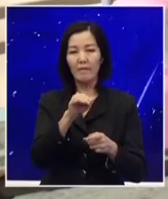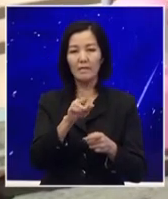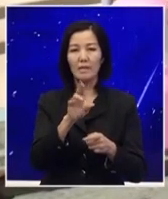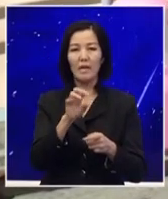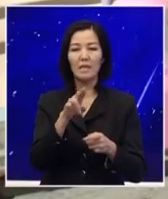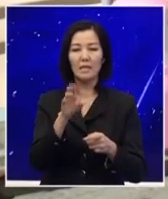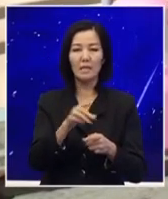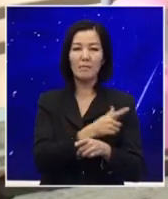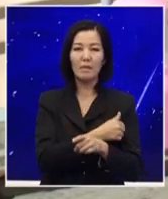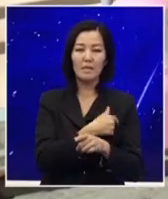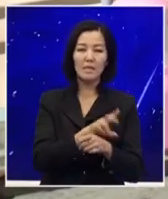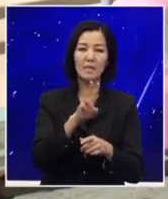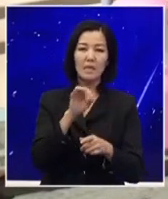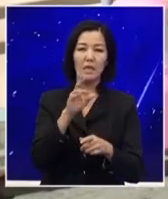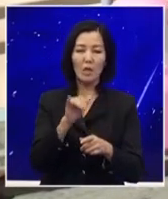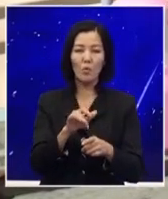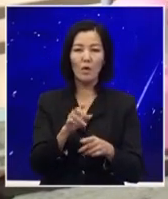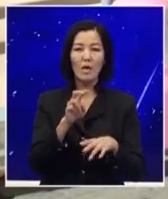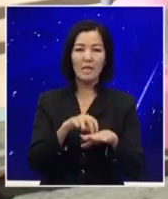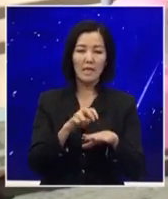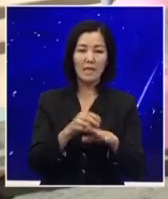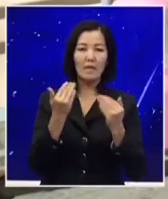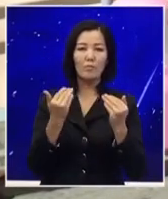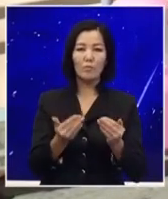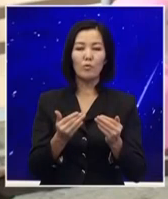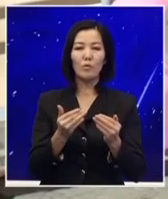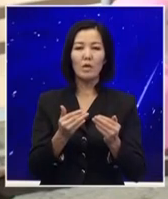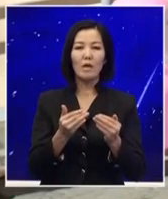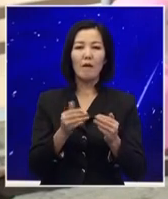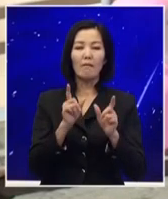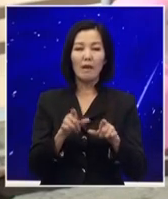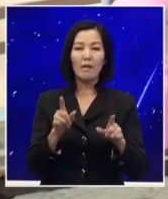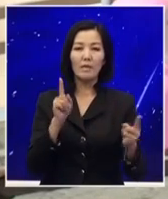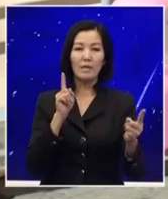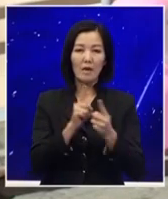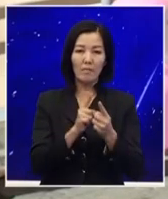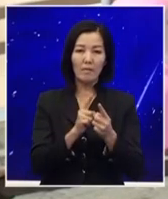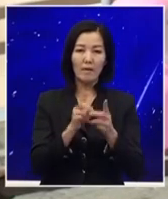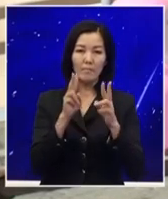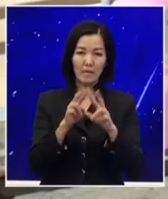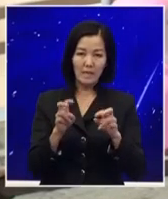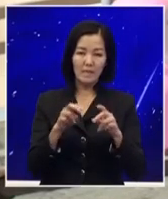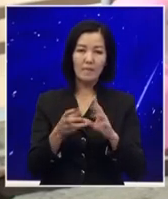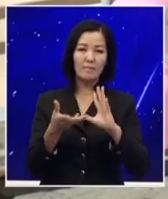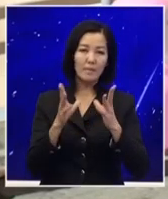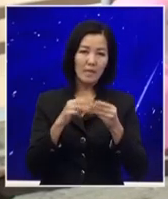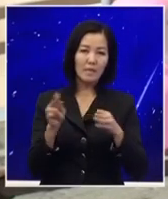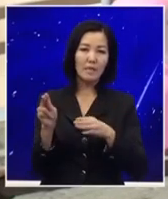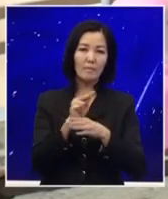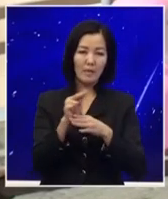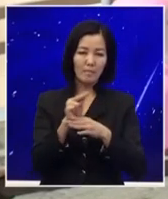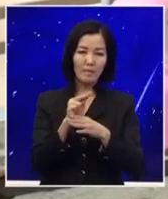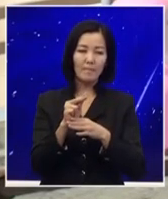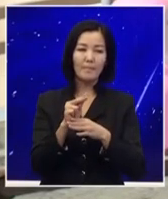кандидат медицинских наук дәрігерлері бүгін консультация жасап жатыр. Барлығы тұрғындар үшін